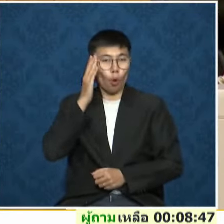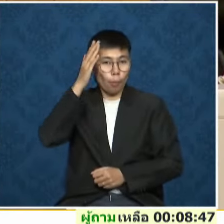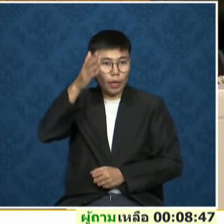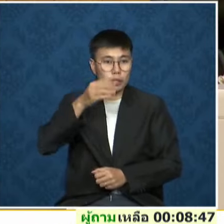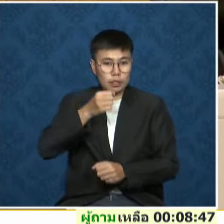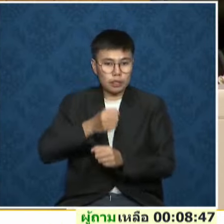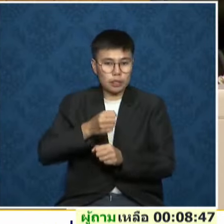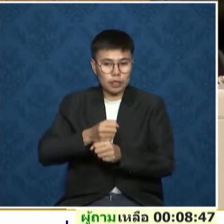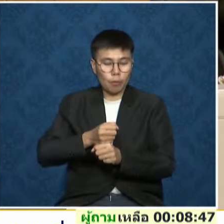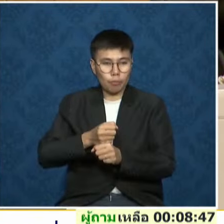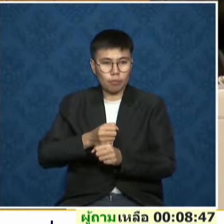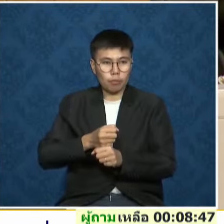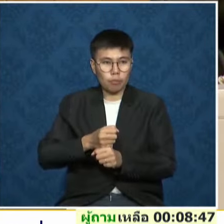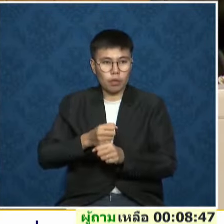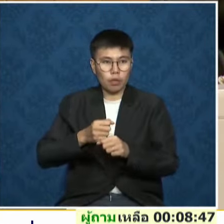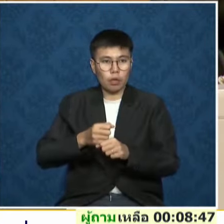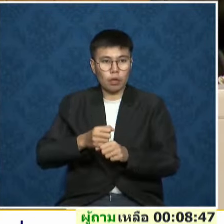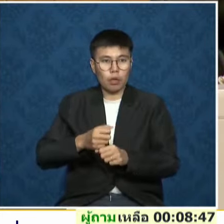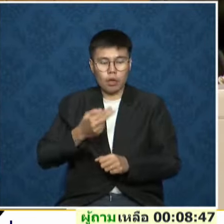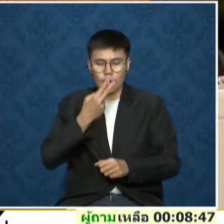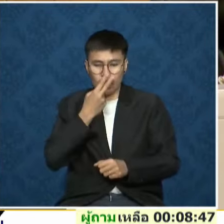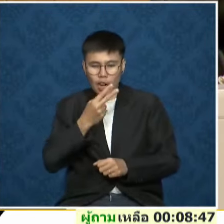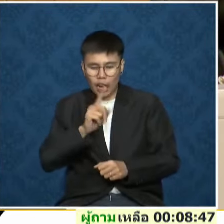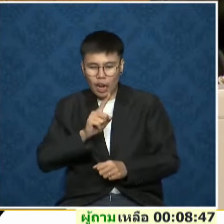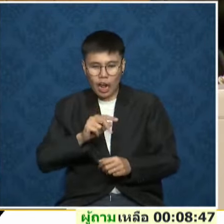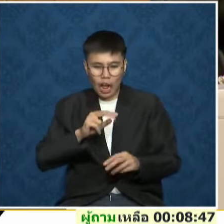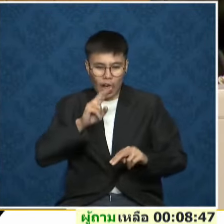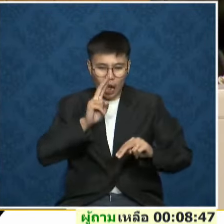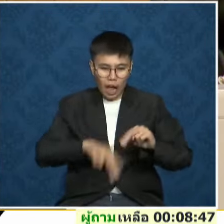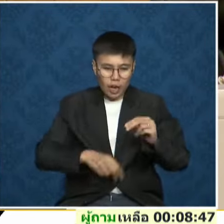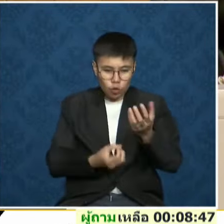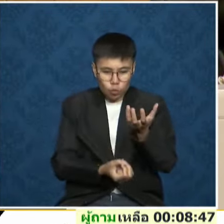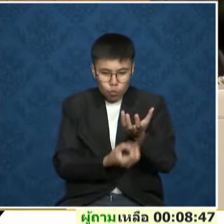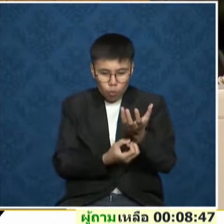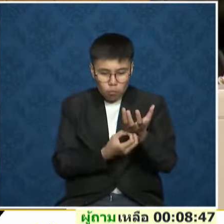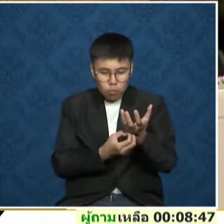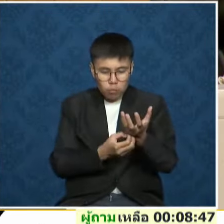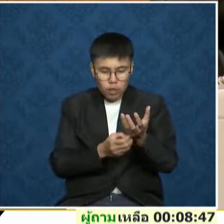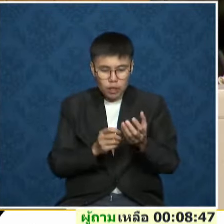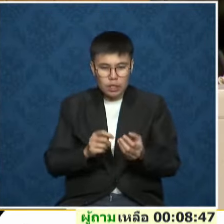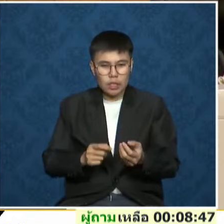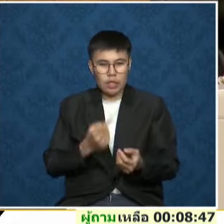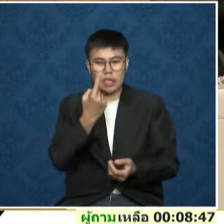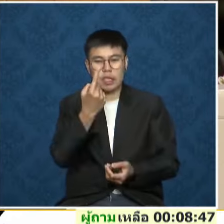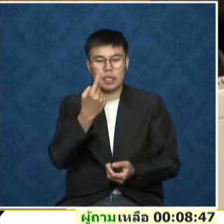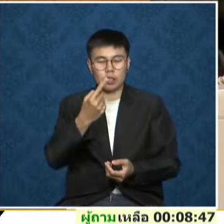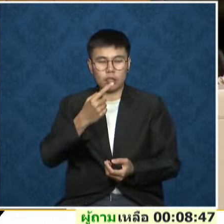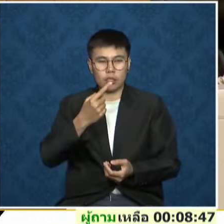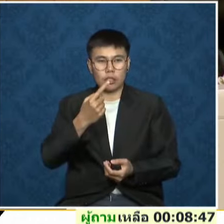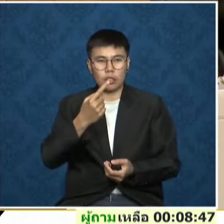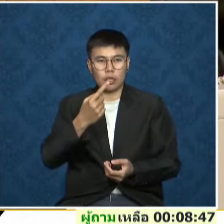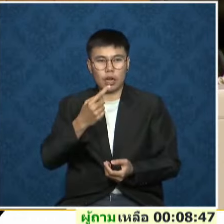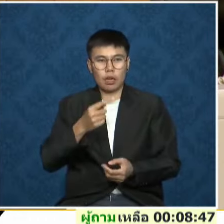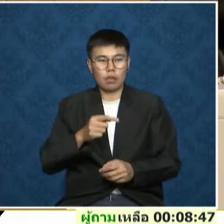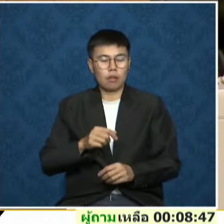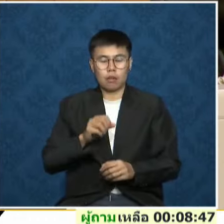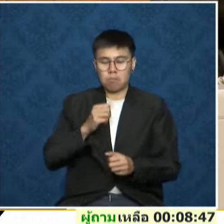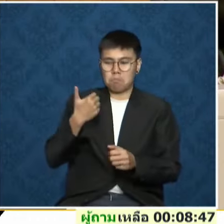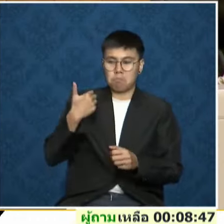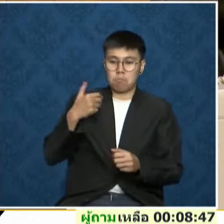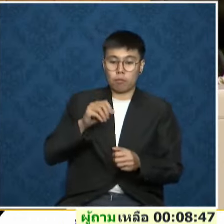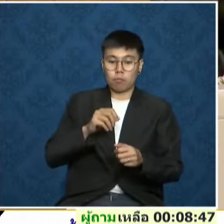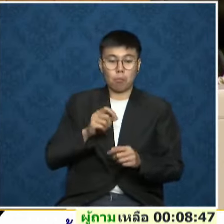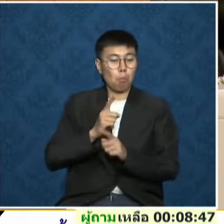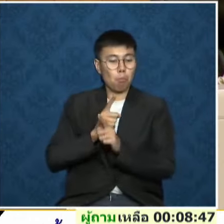ต่ำกว่านั้นอย่างเช่นภาพไข่ต้ม1ฟองอะไรก็ตามอันนั้นพิสูจน์แล้วครับว่าไม่ได้ทำตามคำแนะนำ